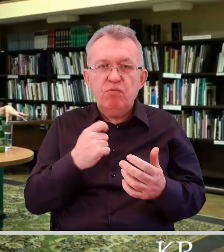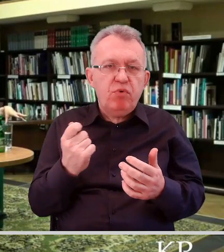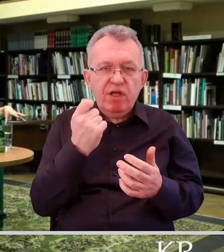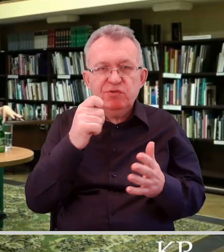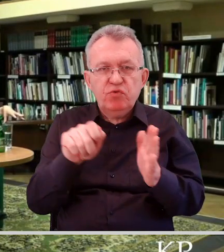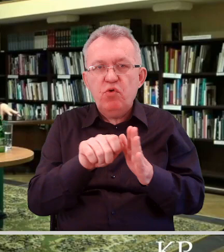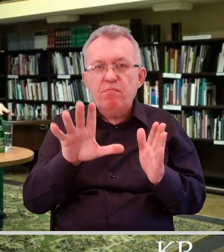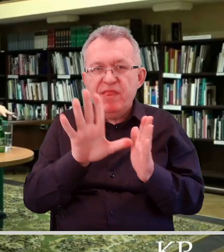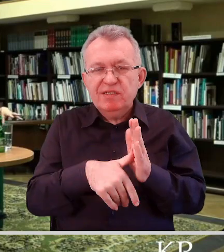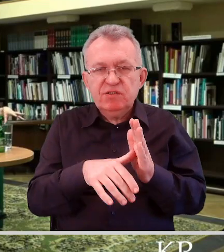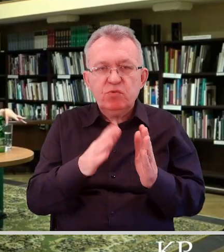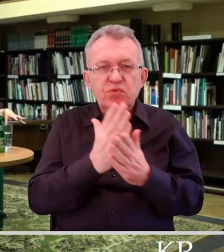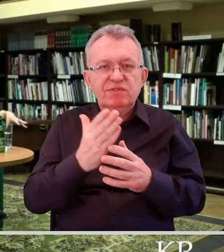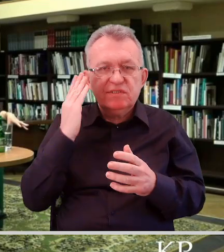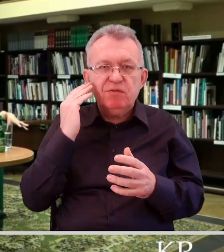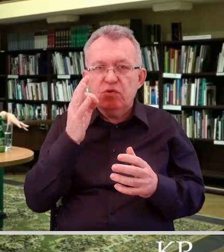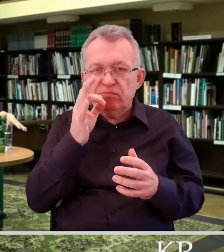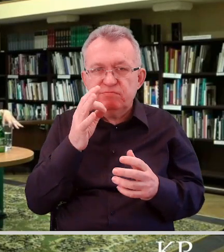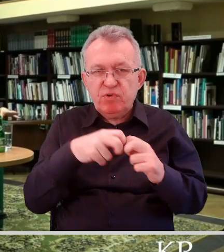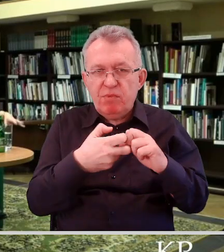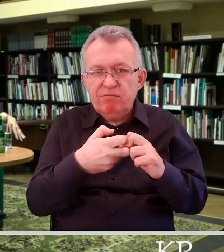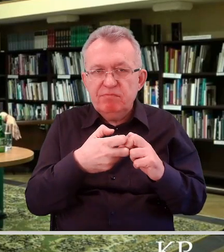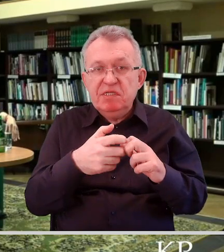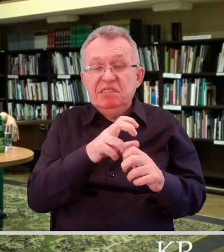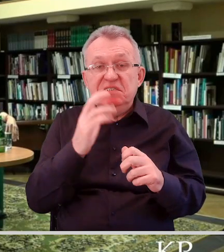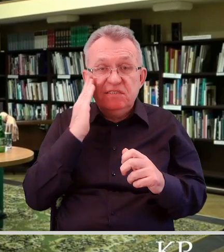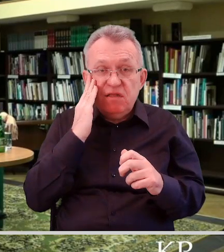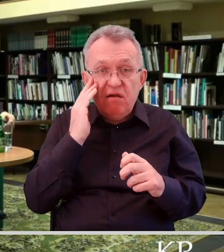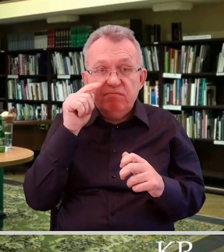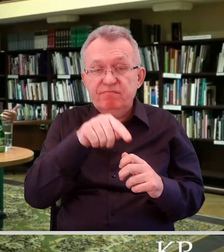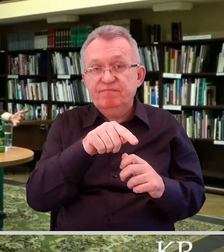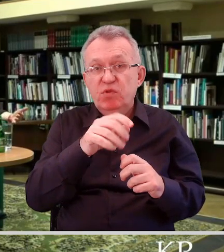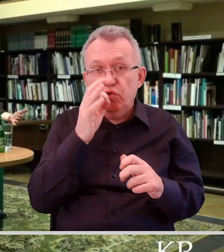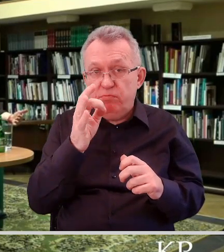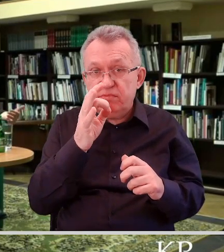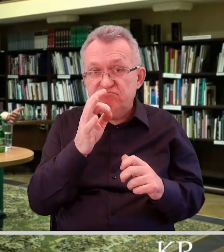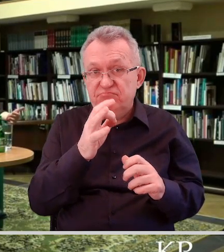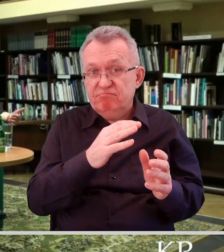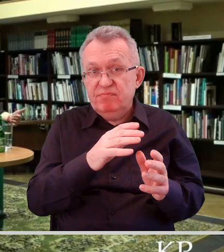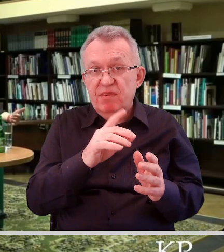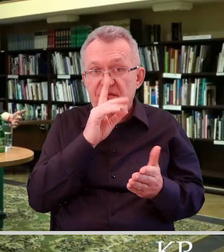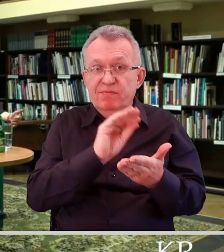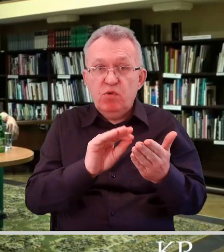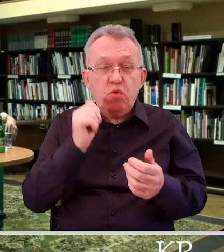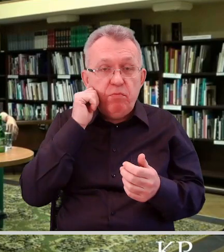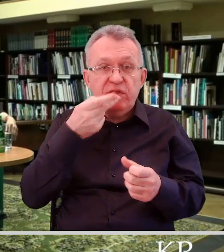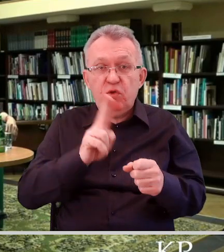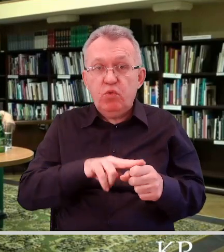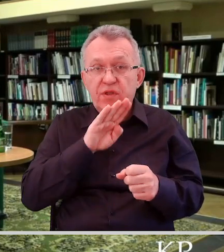miejsca, którego zna się bolączki, ale zna się też jakby dobre rzeczy, czyli na przykład opisuje kobiety,